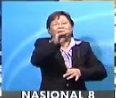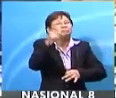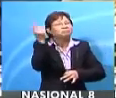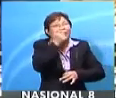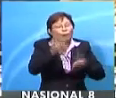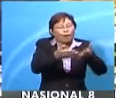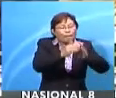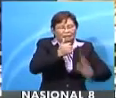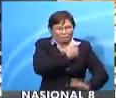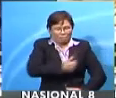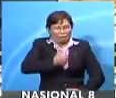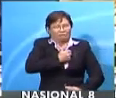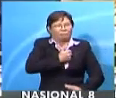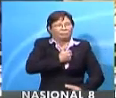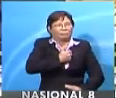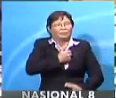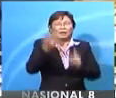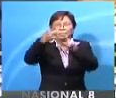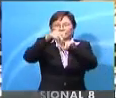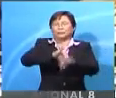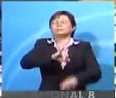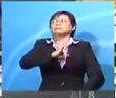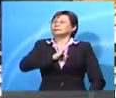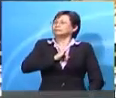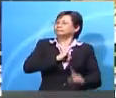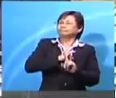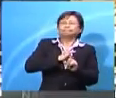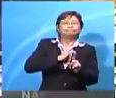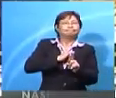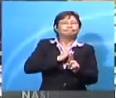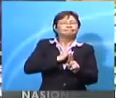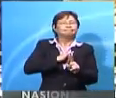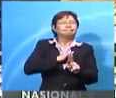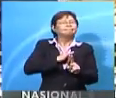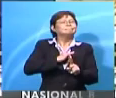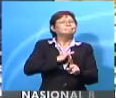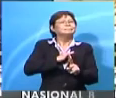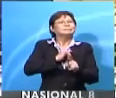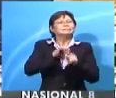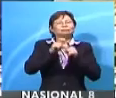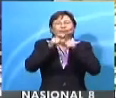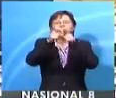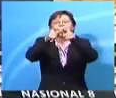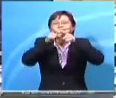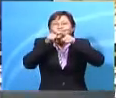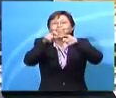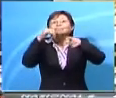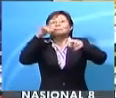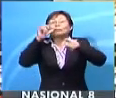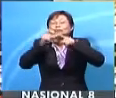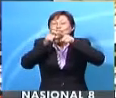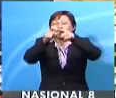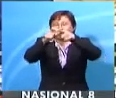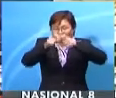maaf unconditionally kepada saya, tidak menarik apa yang dihujah kemarin,